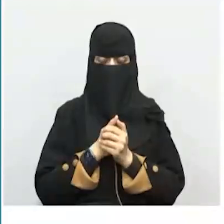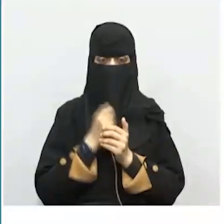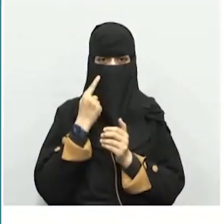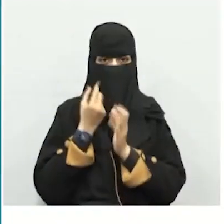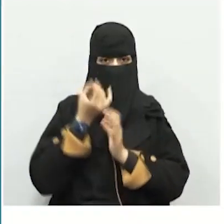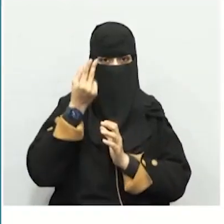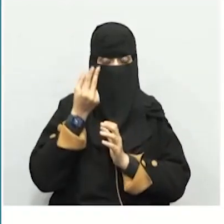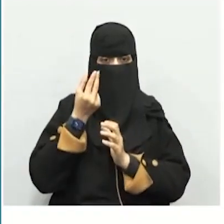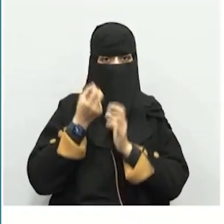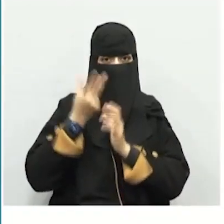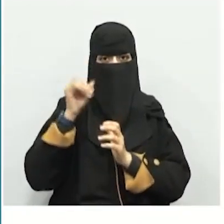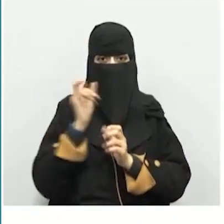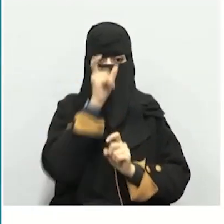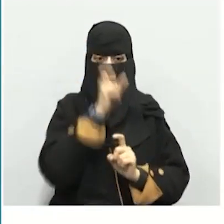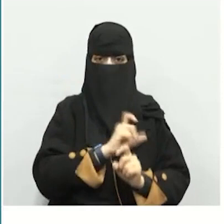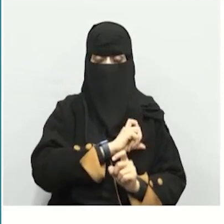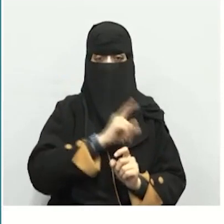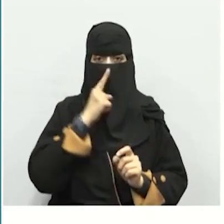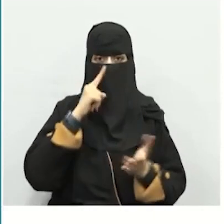يتوقع من الطالب والطالبة أن